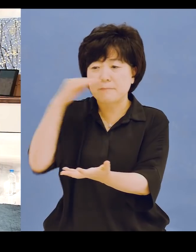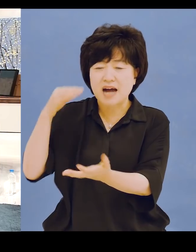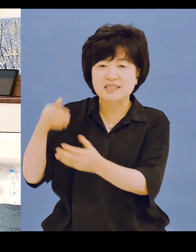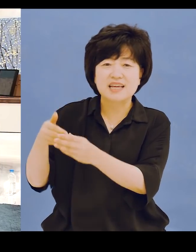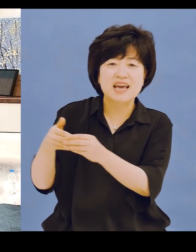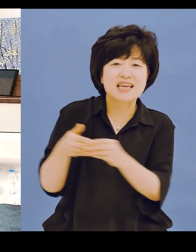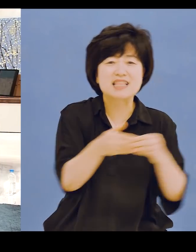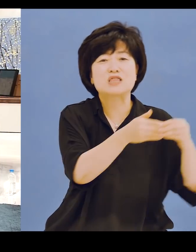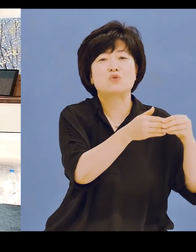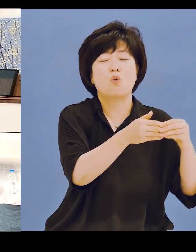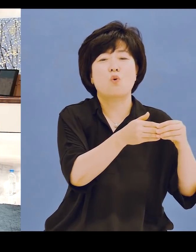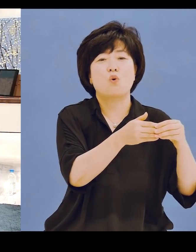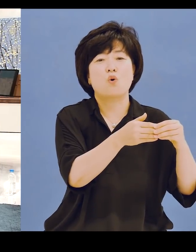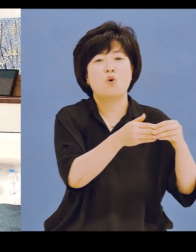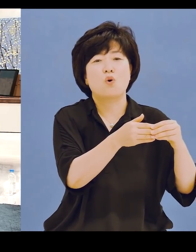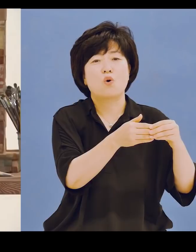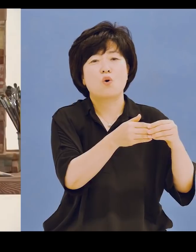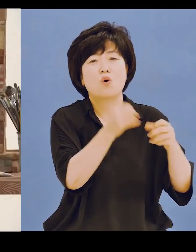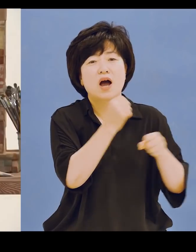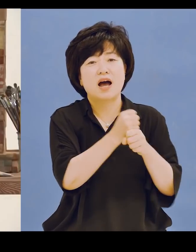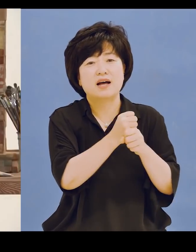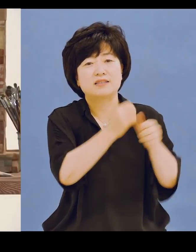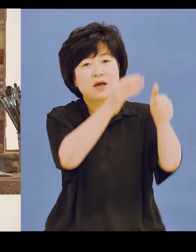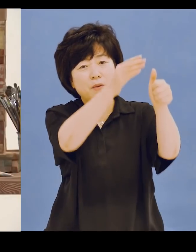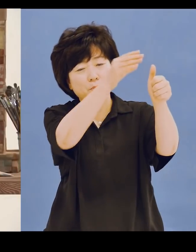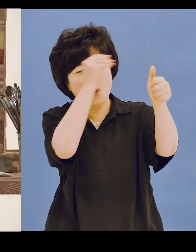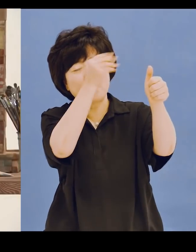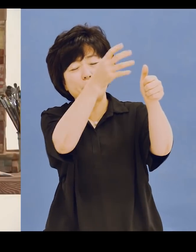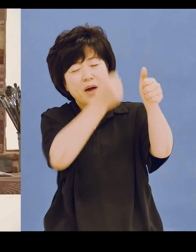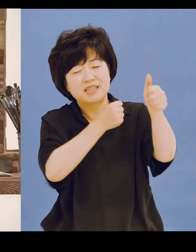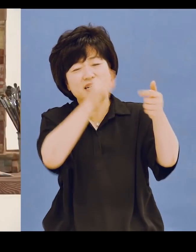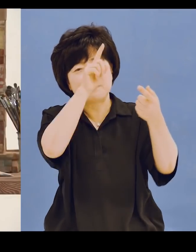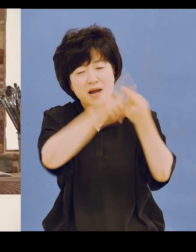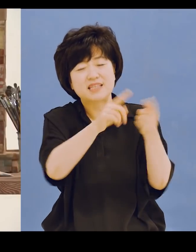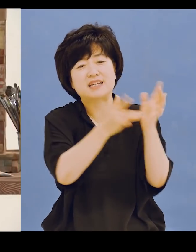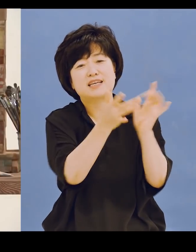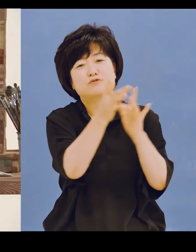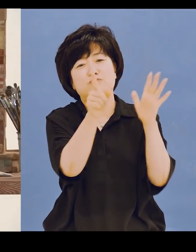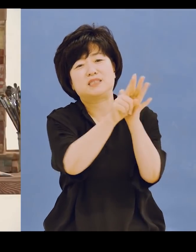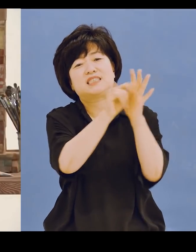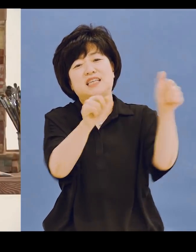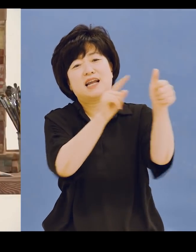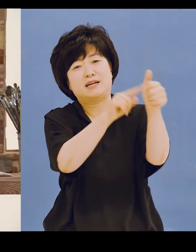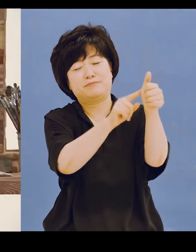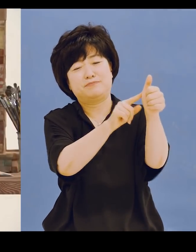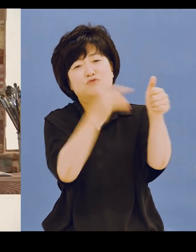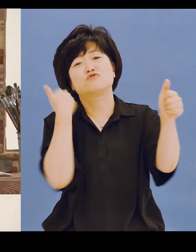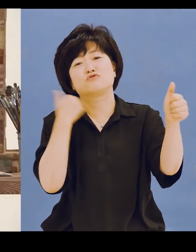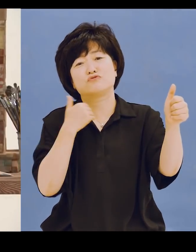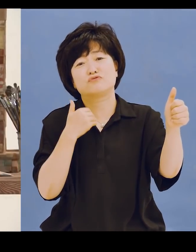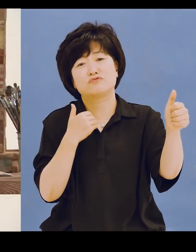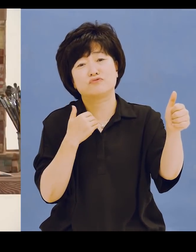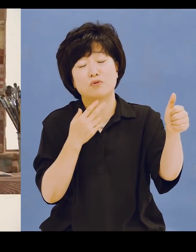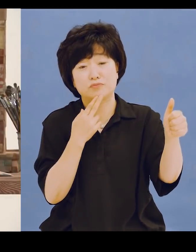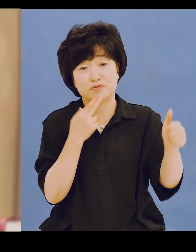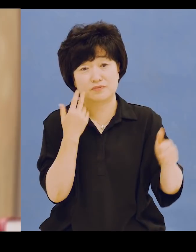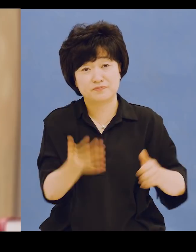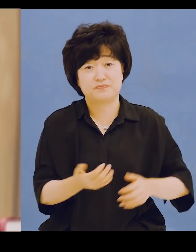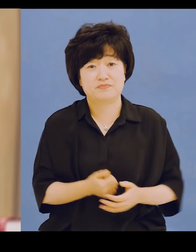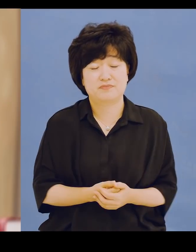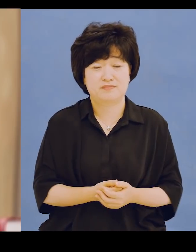그런 본이 되는 한 사람. 본이 되는 그리스도인. 우리가 그래서 제가 오늘도 나누고 싶은 것은